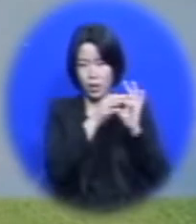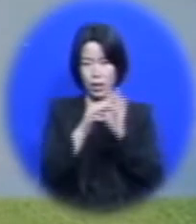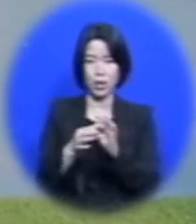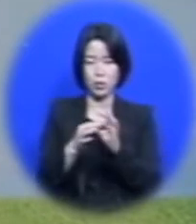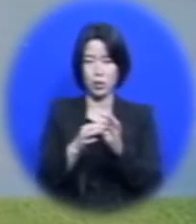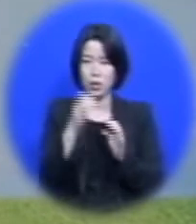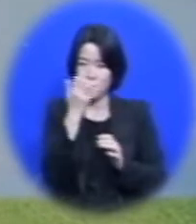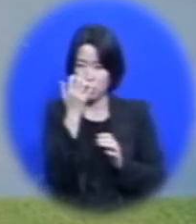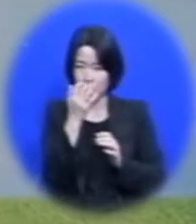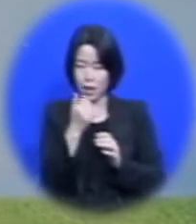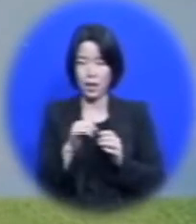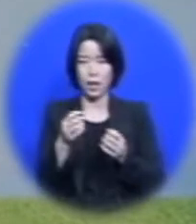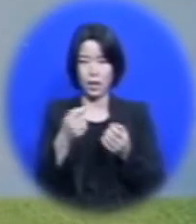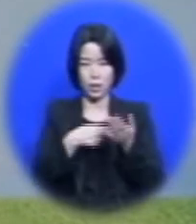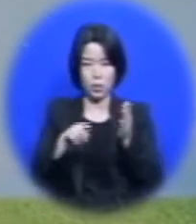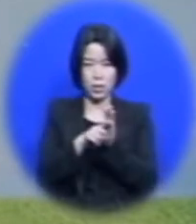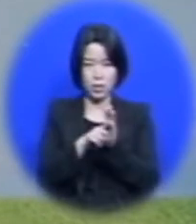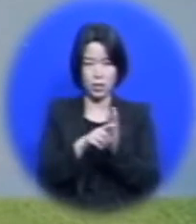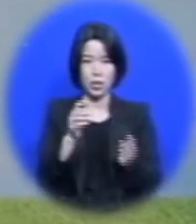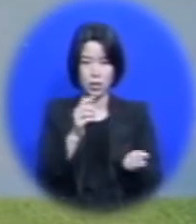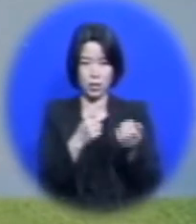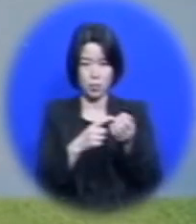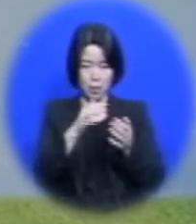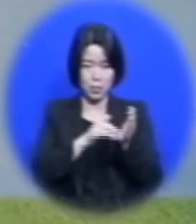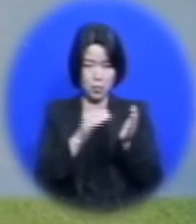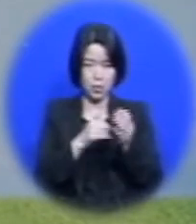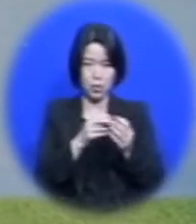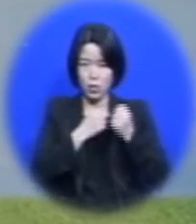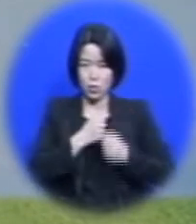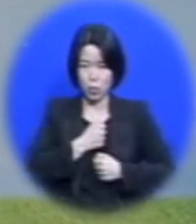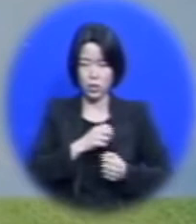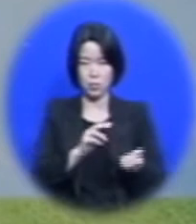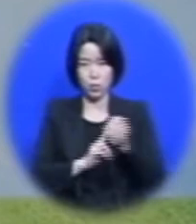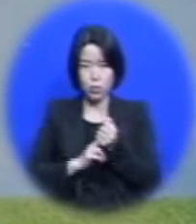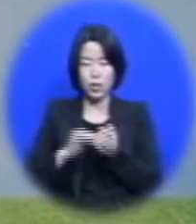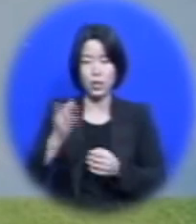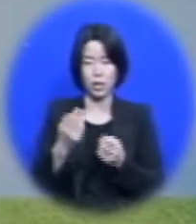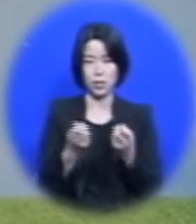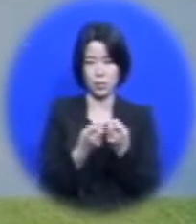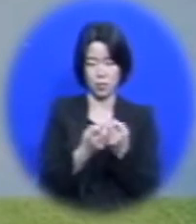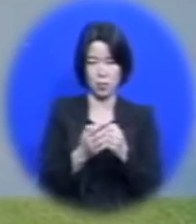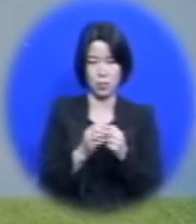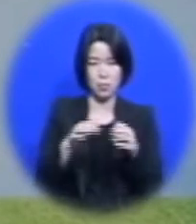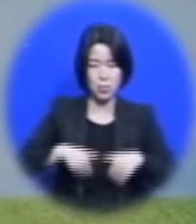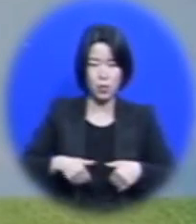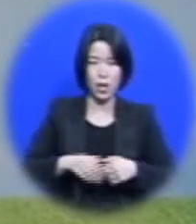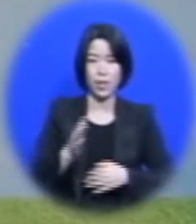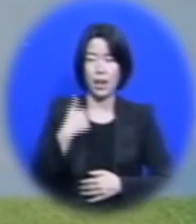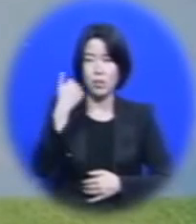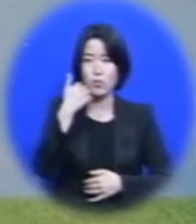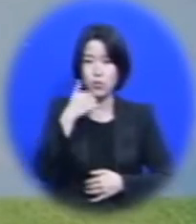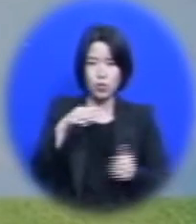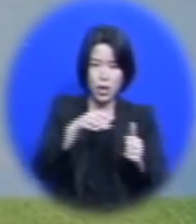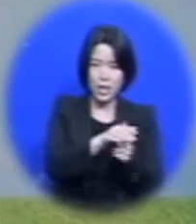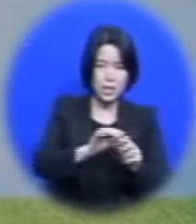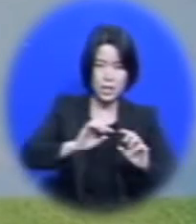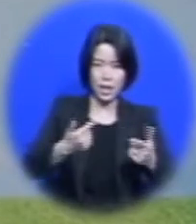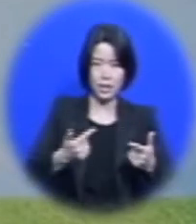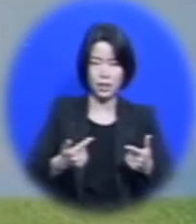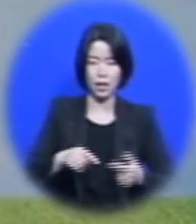1급 비밀을 신중히 숨기는 것 외에 다른 방도가 없었다. 나는 누구를 해치지 않는 한 이는